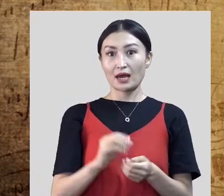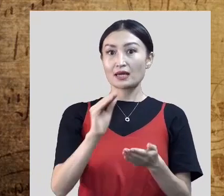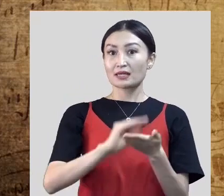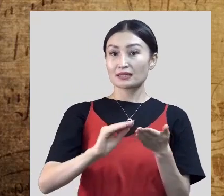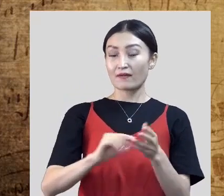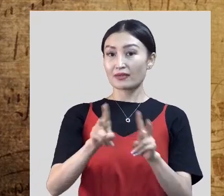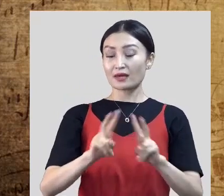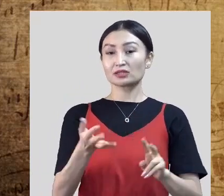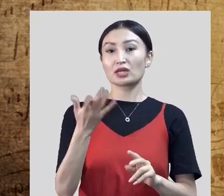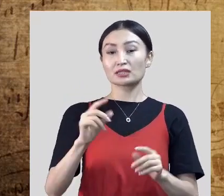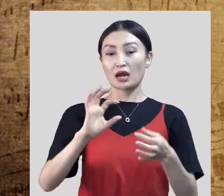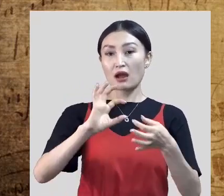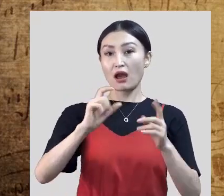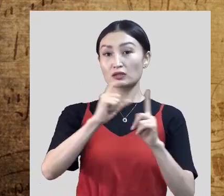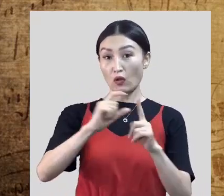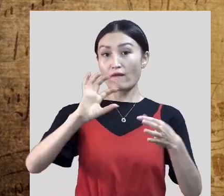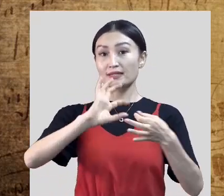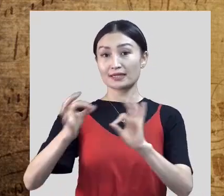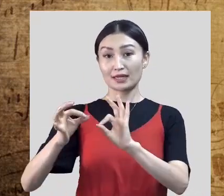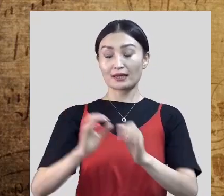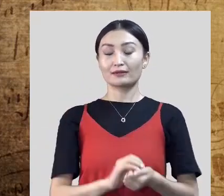Составьте также несколько словосочетаний.